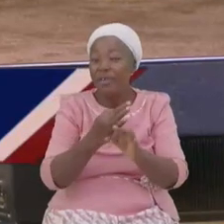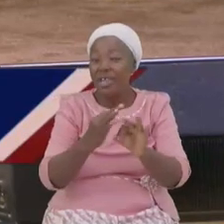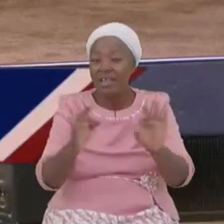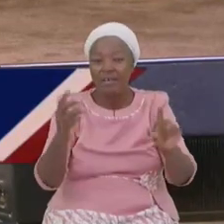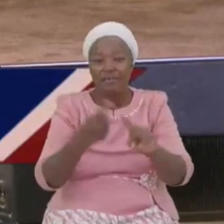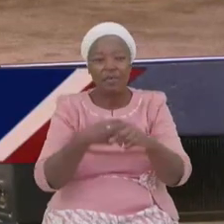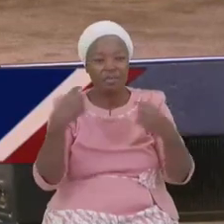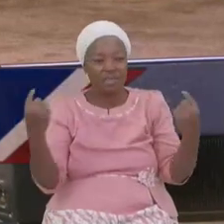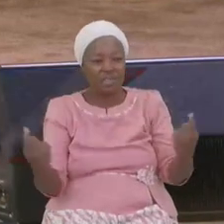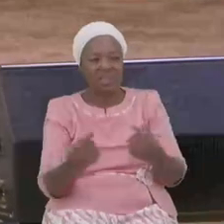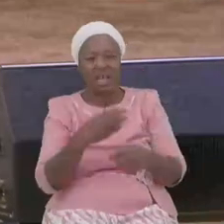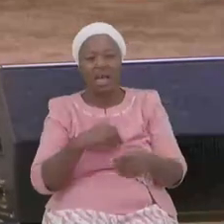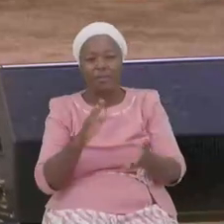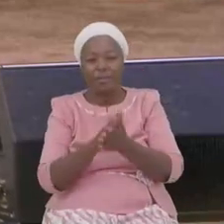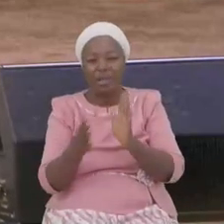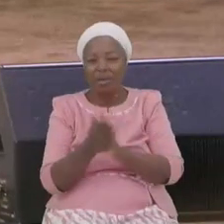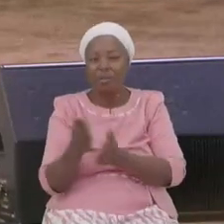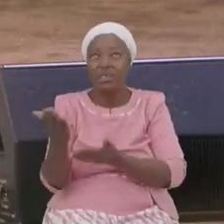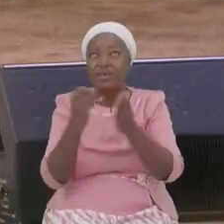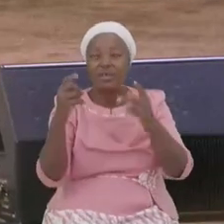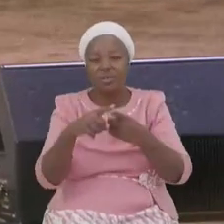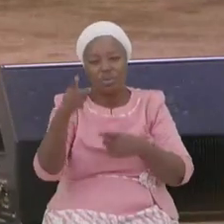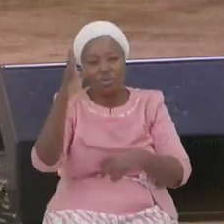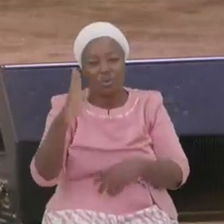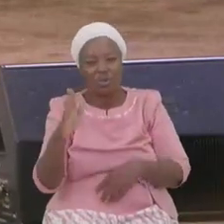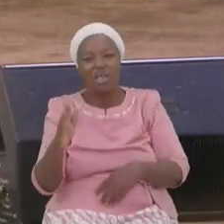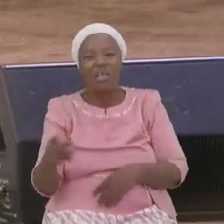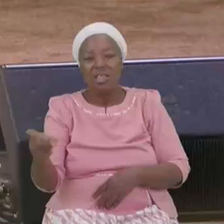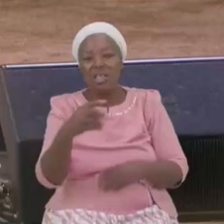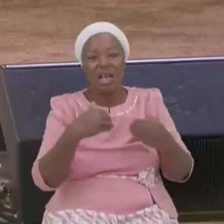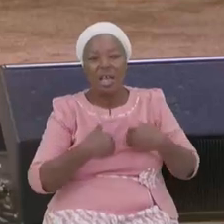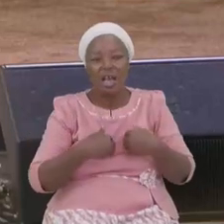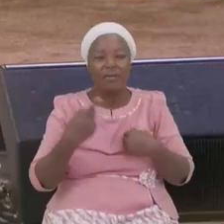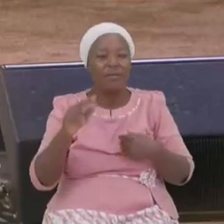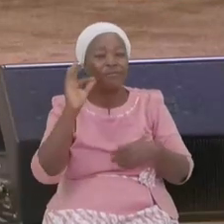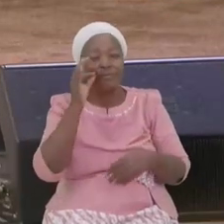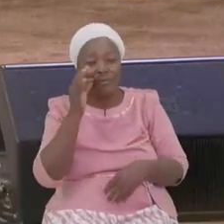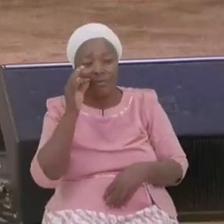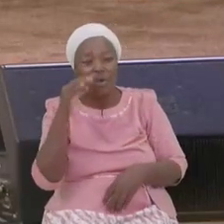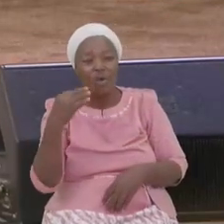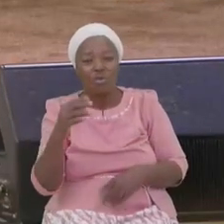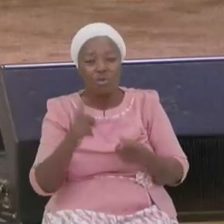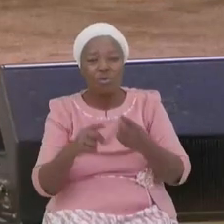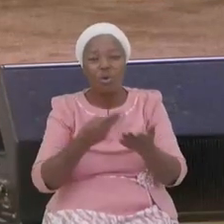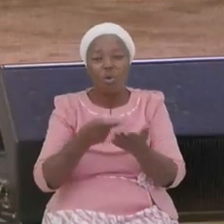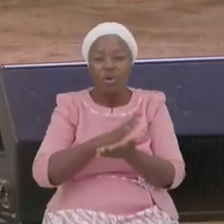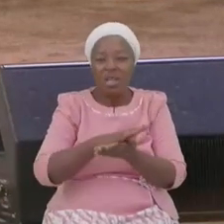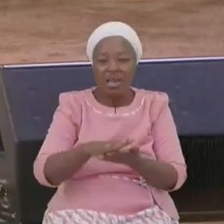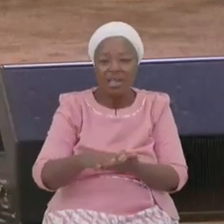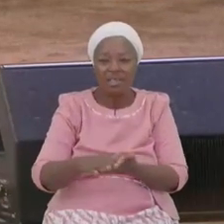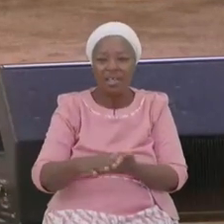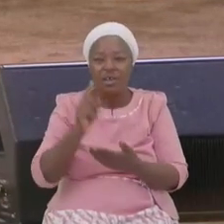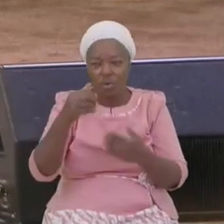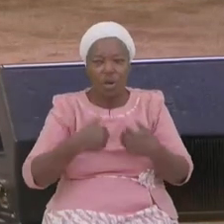Mais maintenant, étant affranchi du péché et devenu esclave de Dieu, vous avez pour fruit la sainteté et vous porterez les